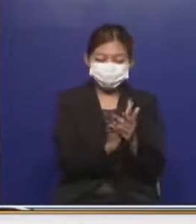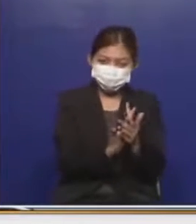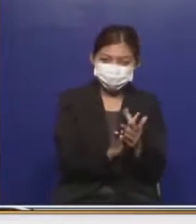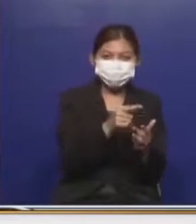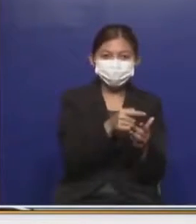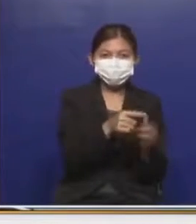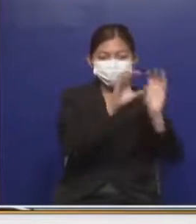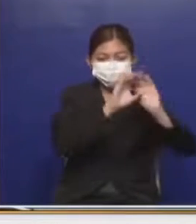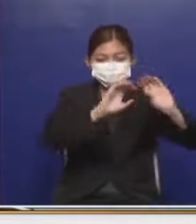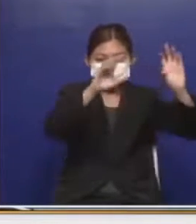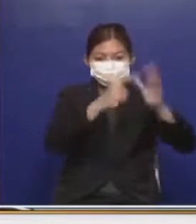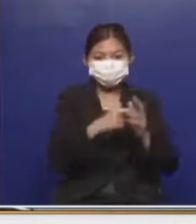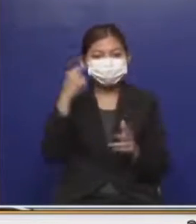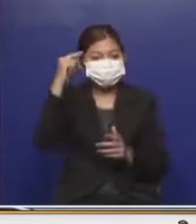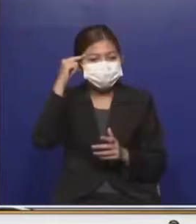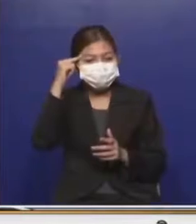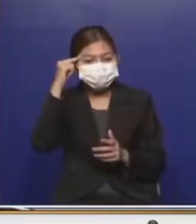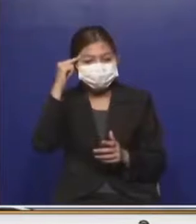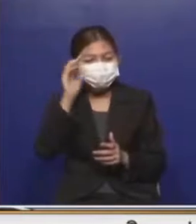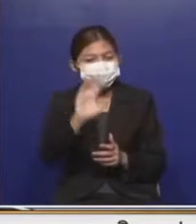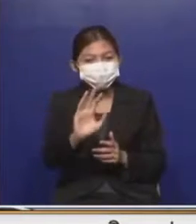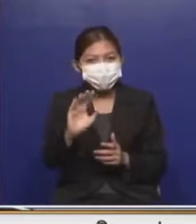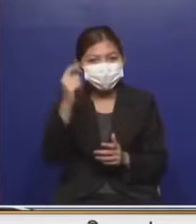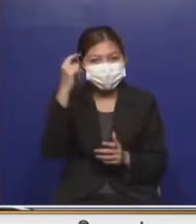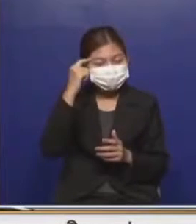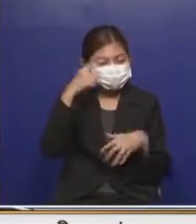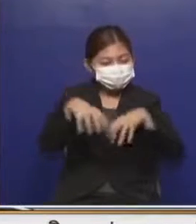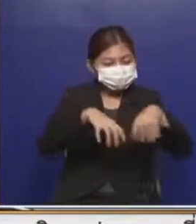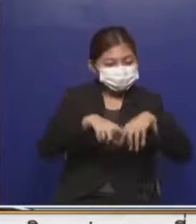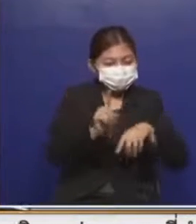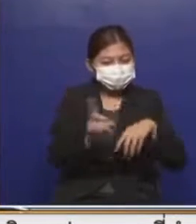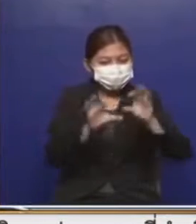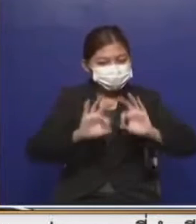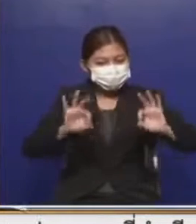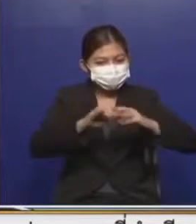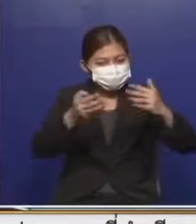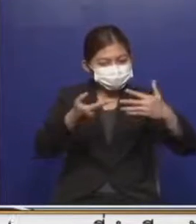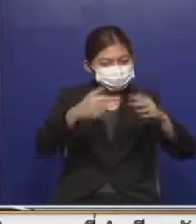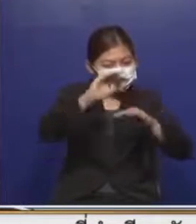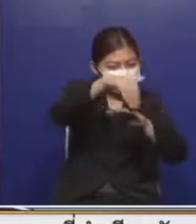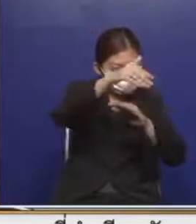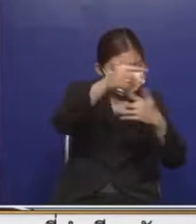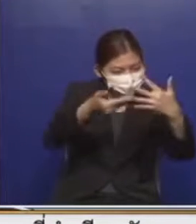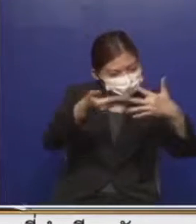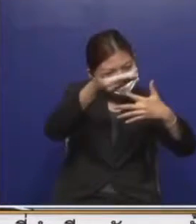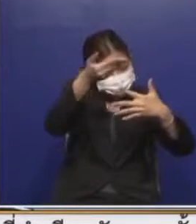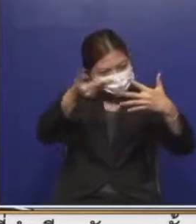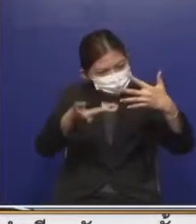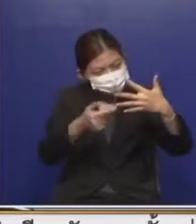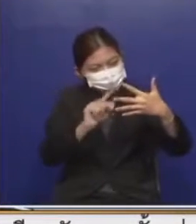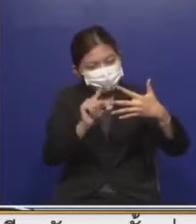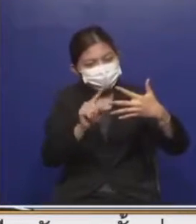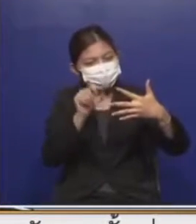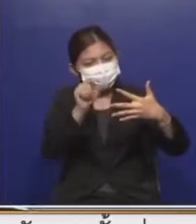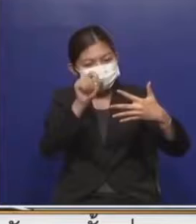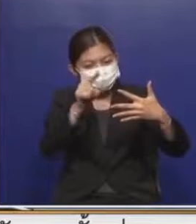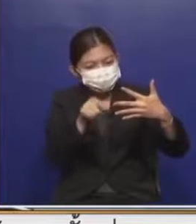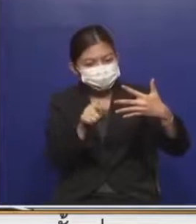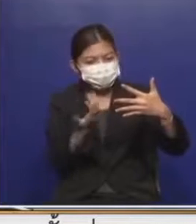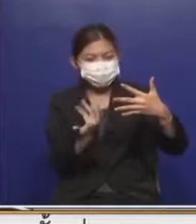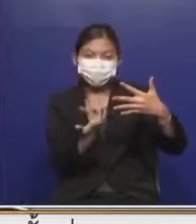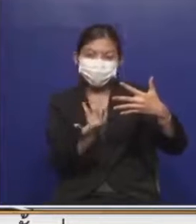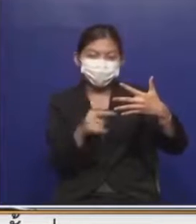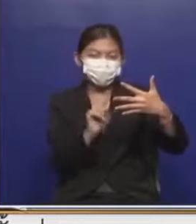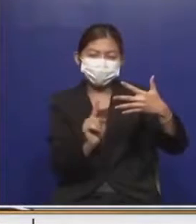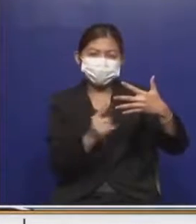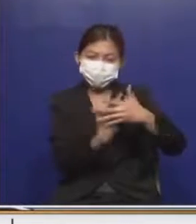ยังขาดสามันสำนึกจัดลดบคามสำคัไม่เป็นไม่รู้ว่อะไรควรเลงดวน อะไรควชลออะไรควรจ่าย อะไรไม่ค